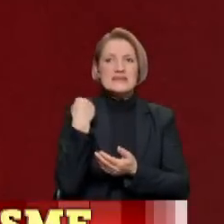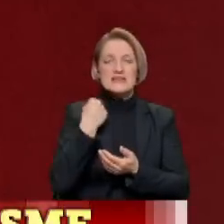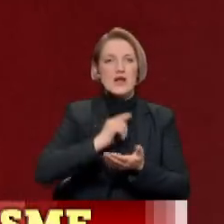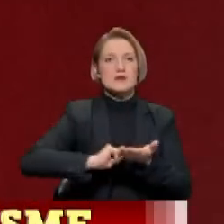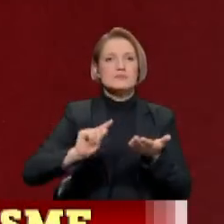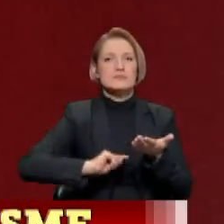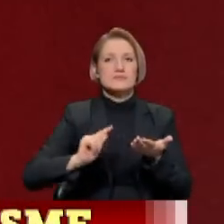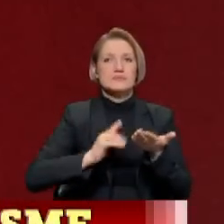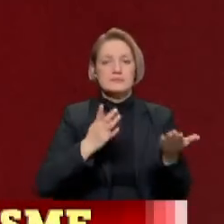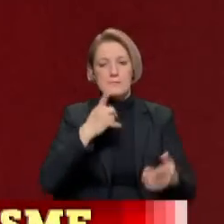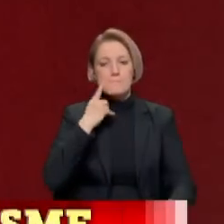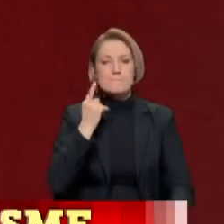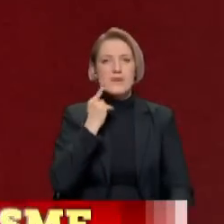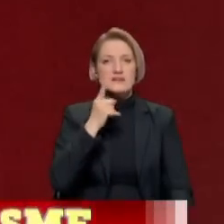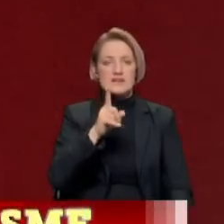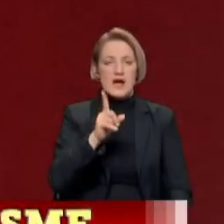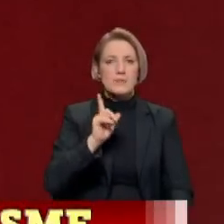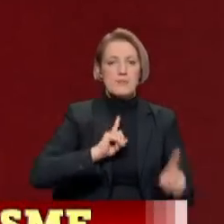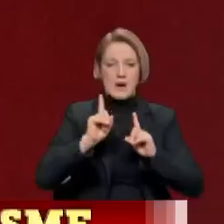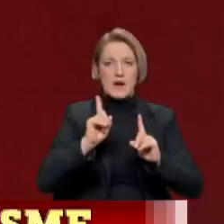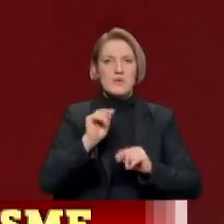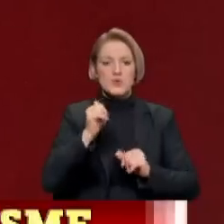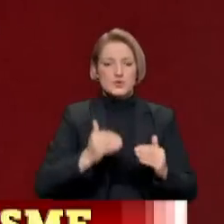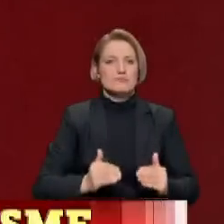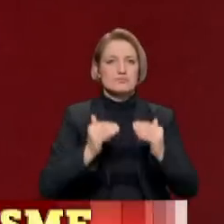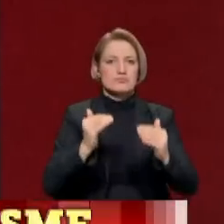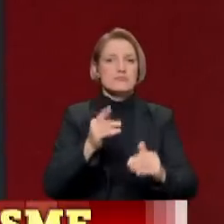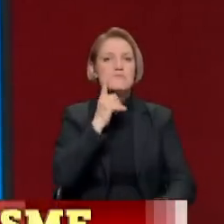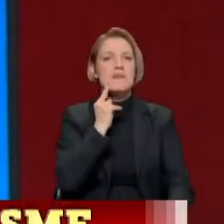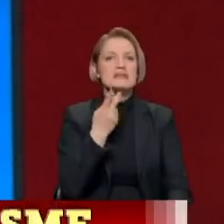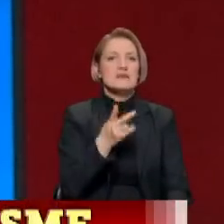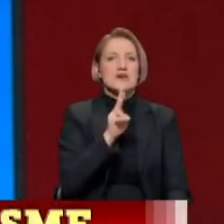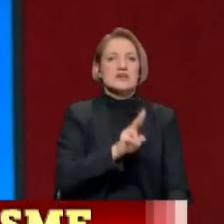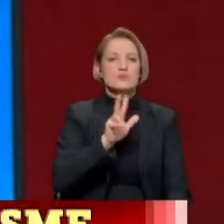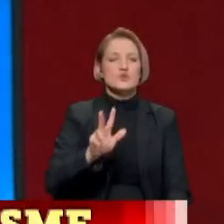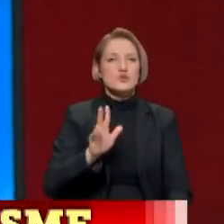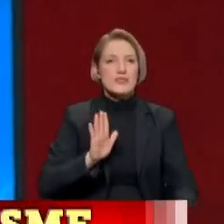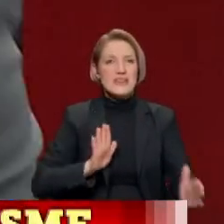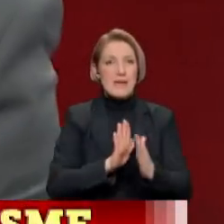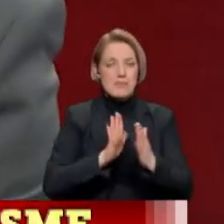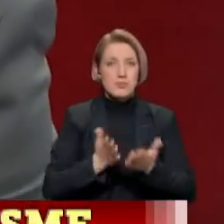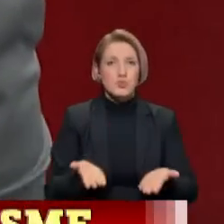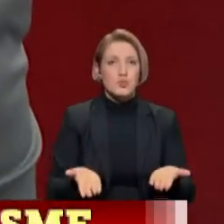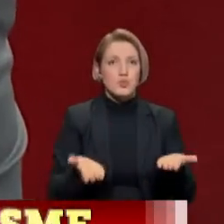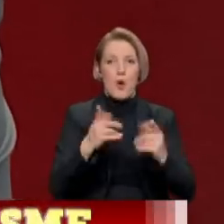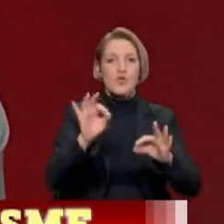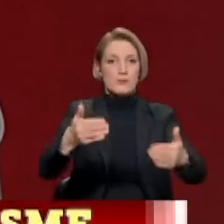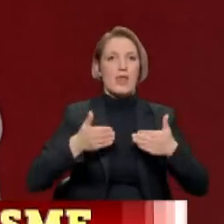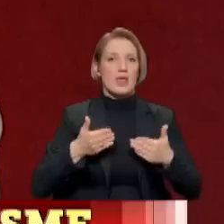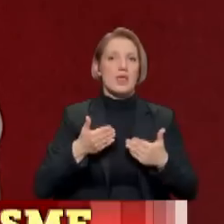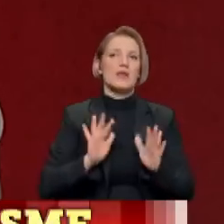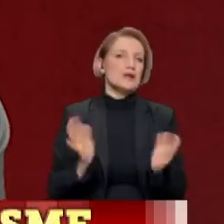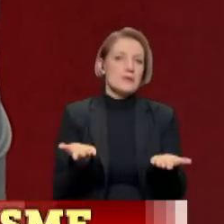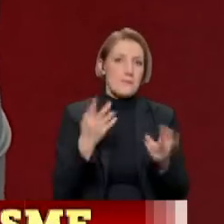düzenlendi. Mayıs'a duruşma günü verdiler. Gözaltı kararı. Mayıs 2023'e tepkiler gelince ocağa çektiler.